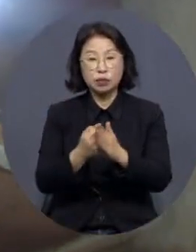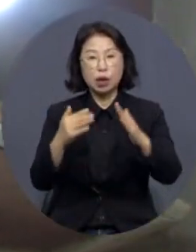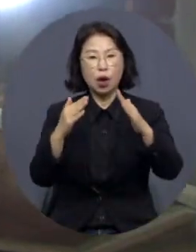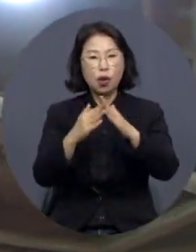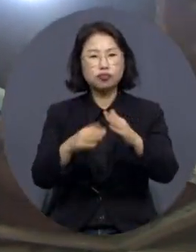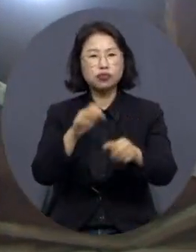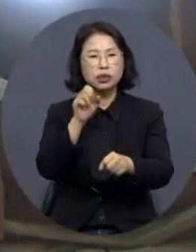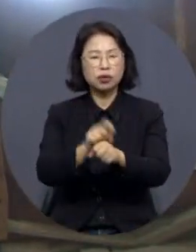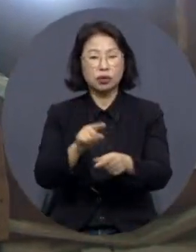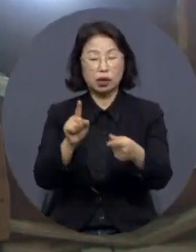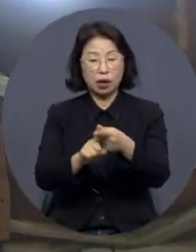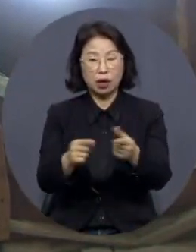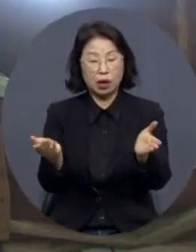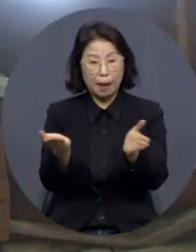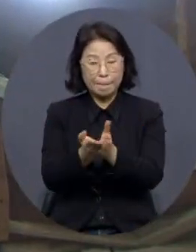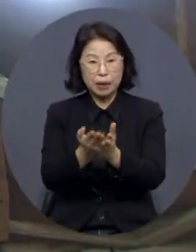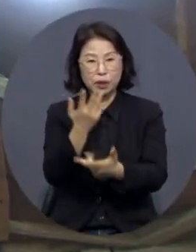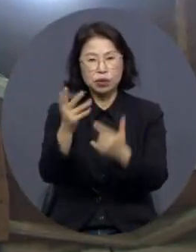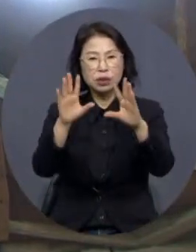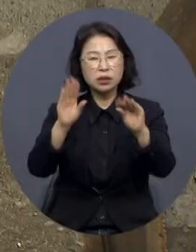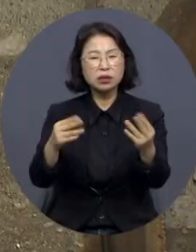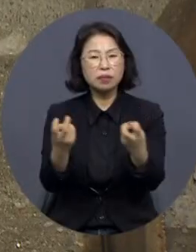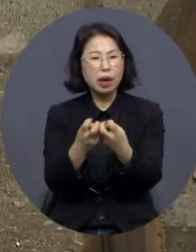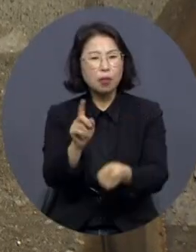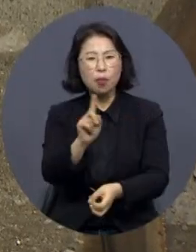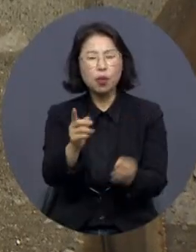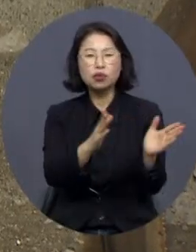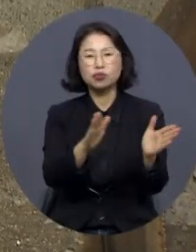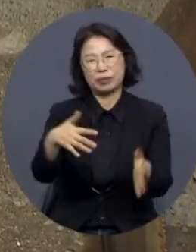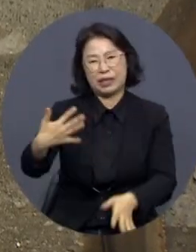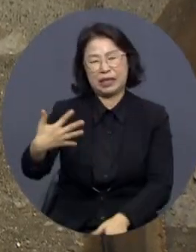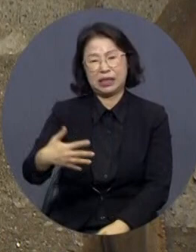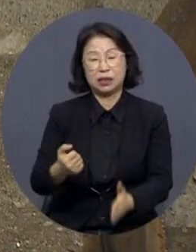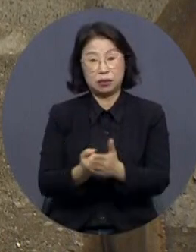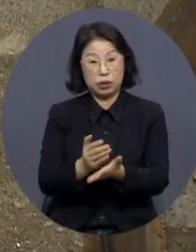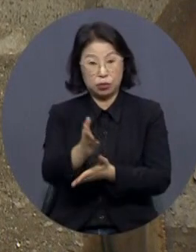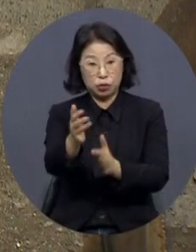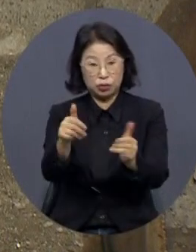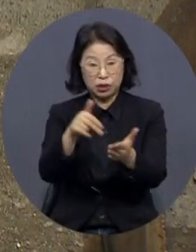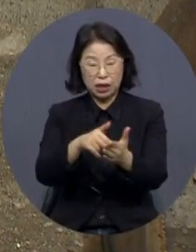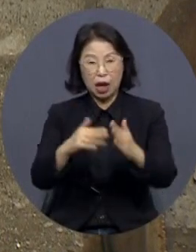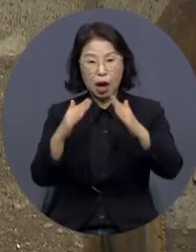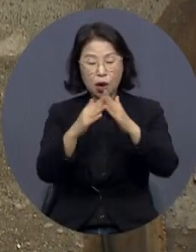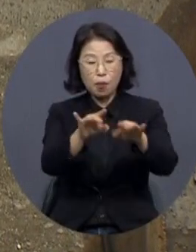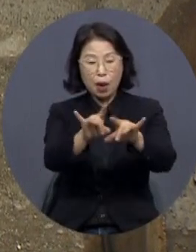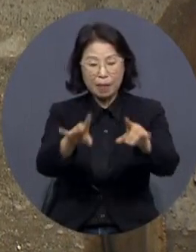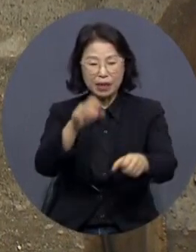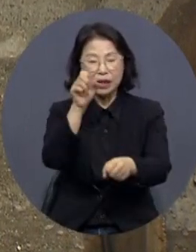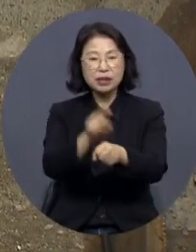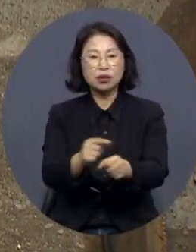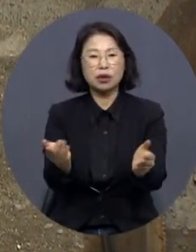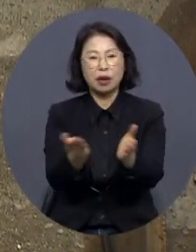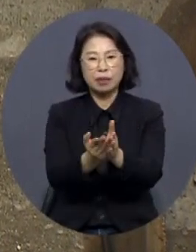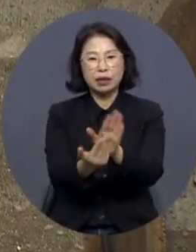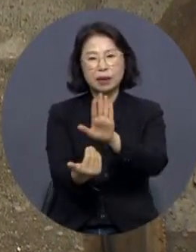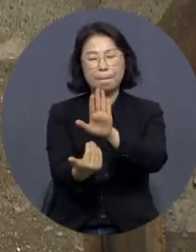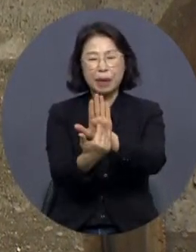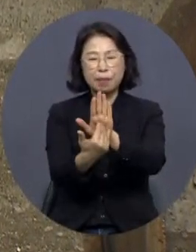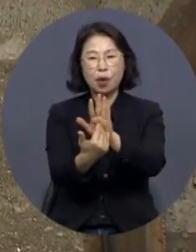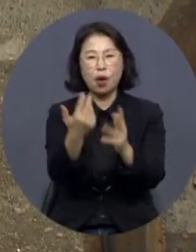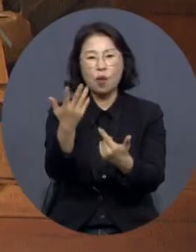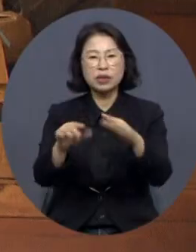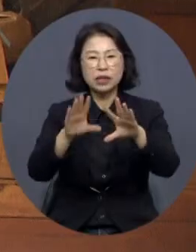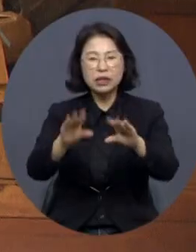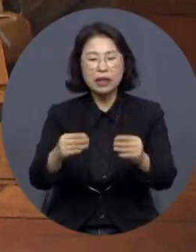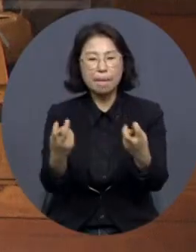반영된 화재 진압 방안도 만들지 못했습니다 전문가들은 건축물 특성에 맞는 화재 대응 방안이 필요하다고 지적합니다